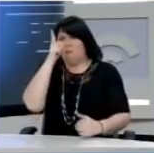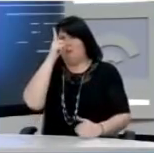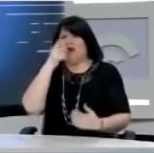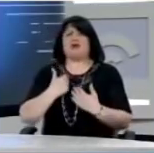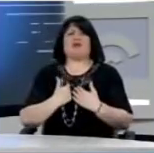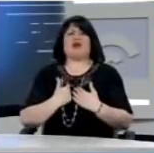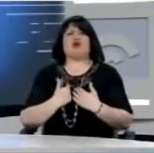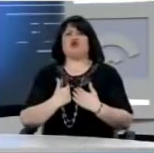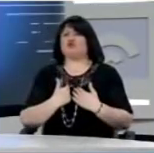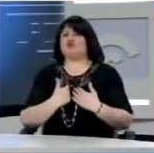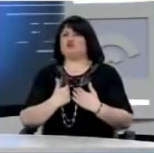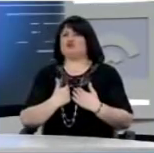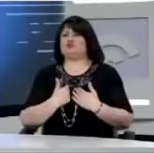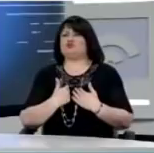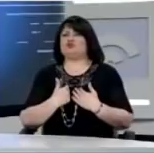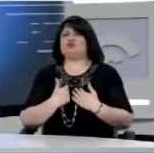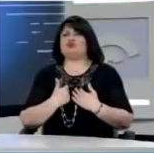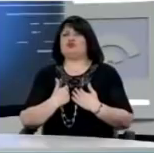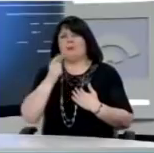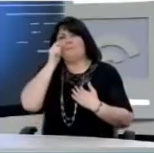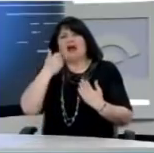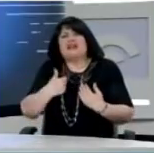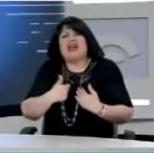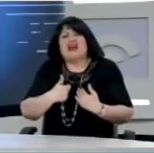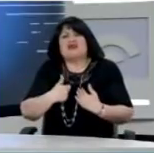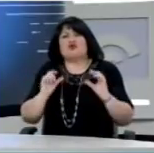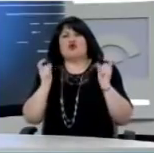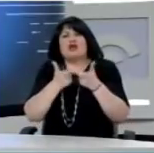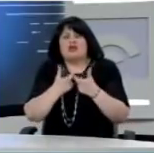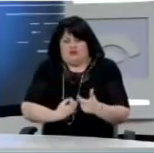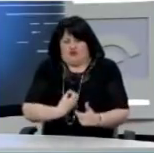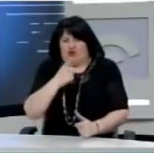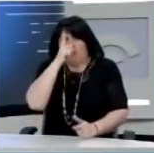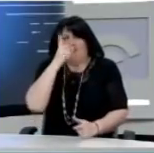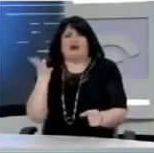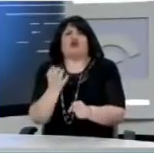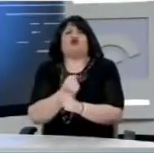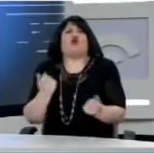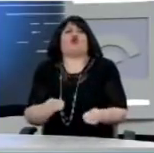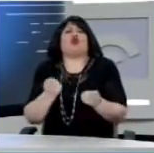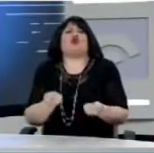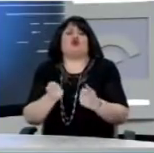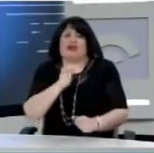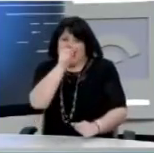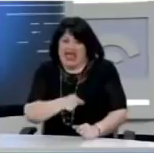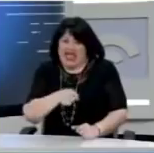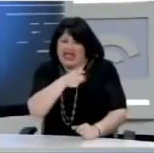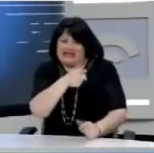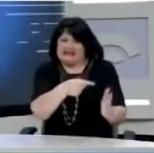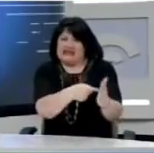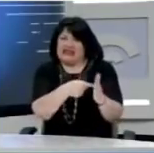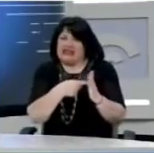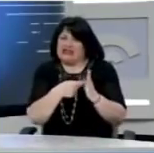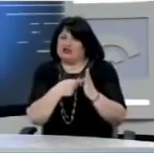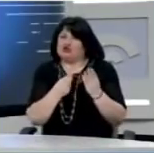περήφανος και για όσα έχει κάνει ο πατέρας μου και για την οικογένειά μου. Αλλά εσείς, κύριε Μητσοτάκη, δείχνετε με τον